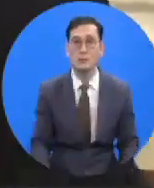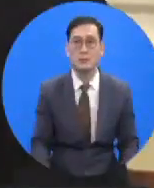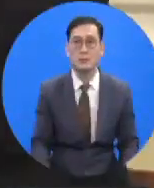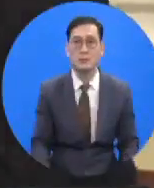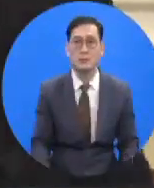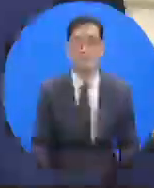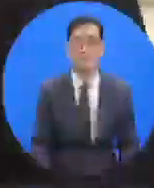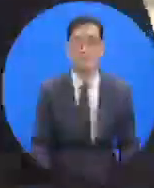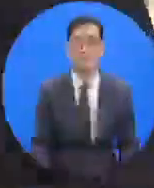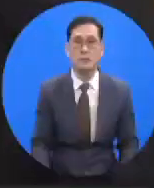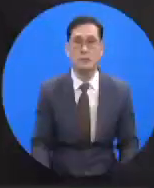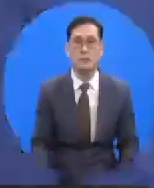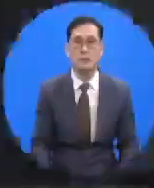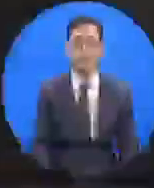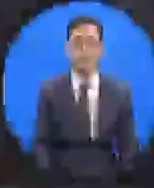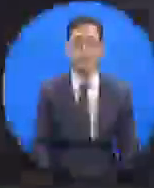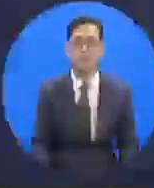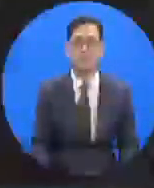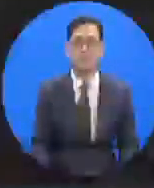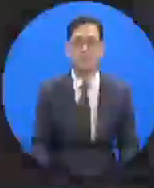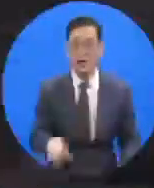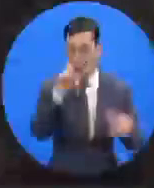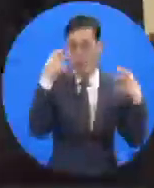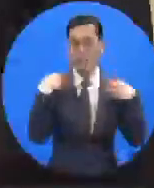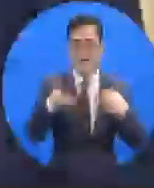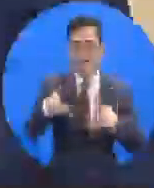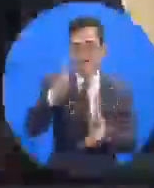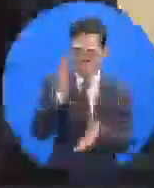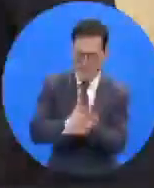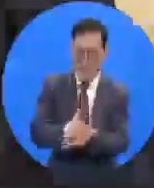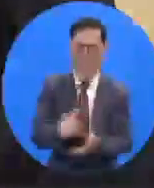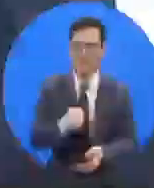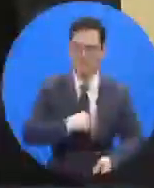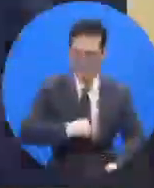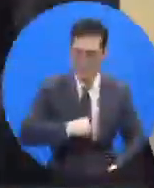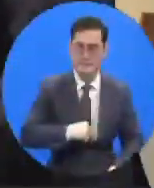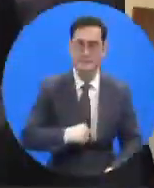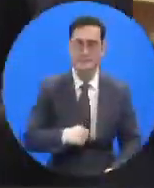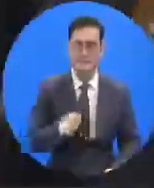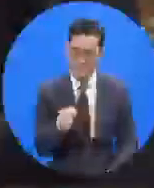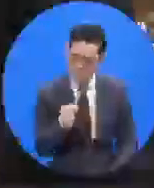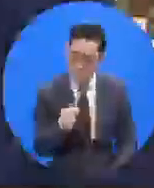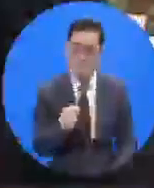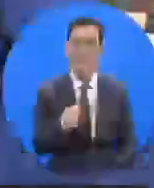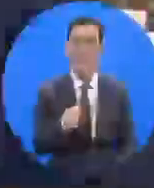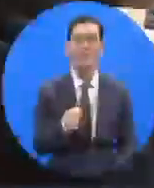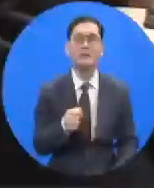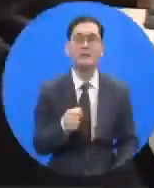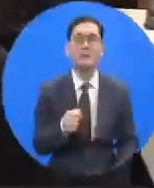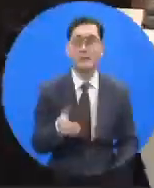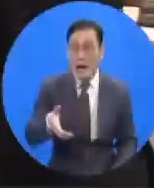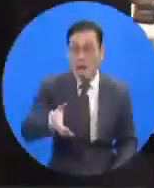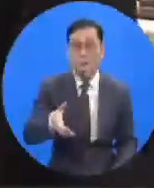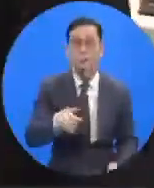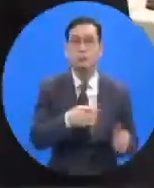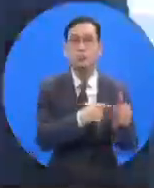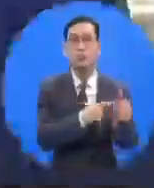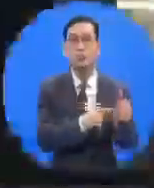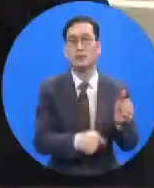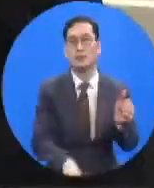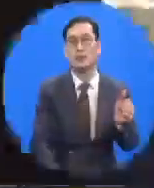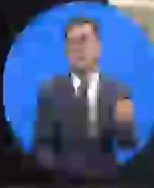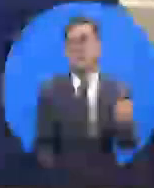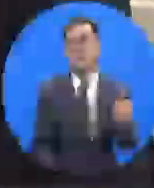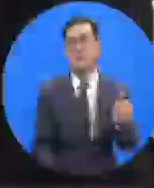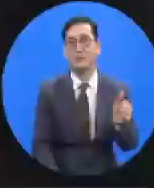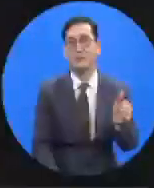사회적인 통념 이고 정부가 권고안은 건데 마스크 도안 쑤가 주도하고 있는 거 이게 지금